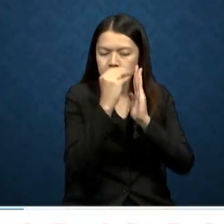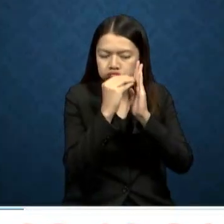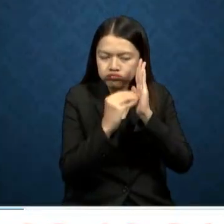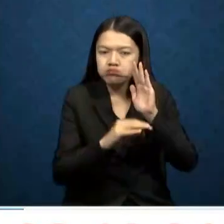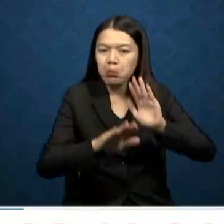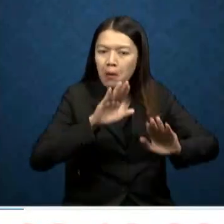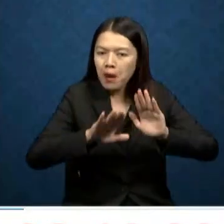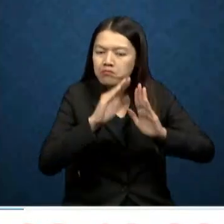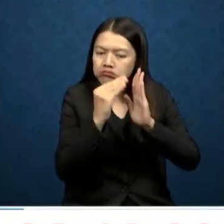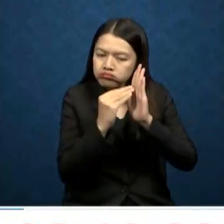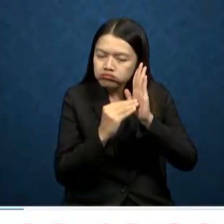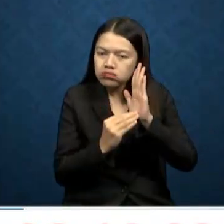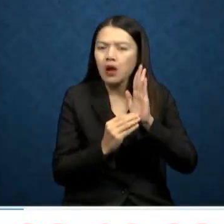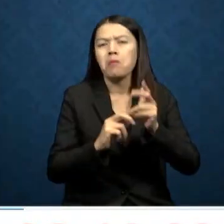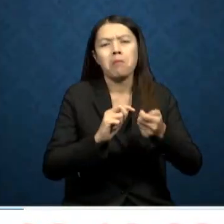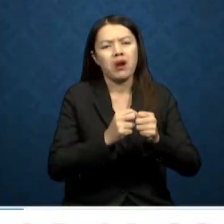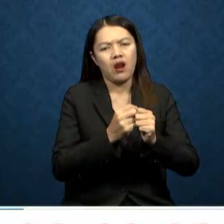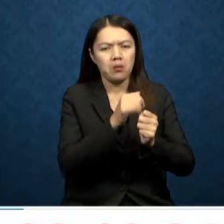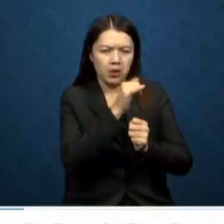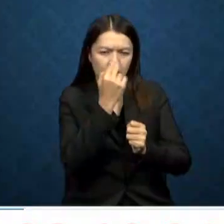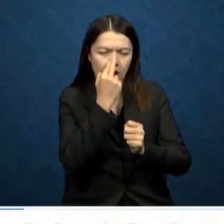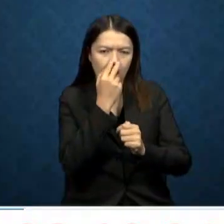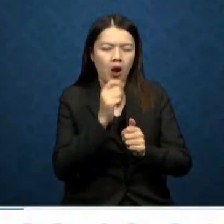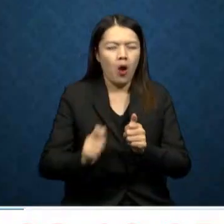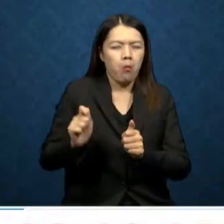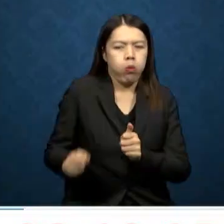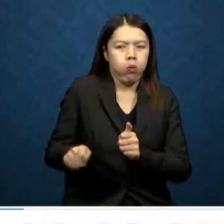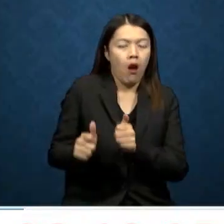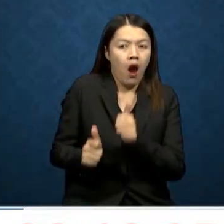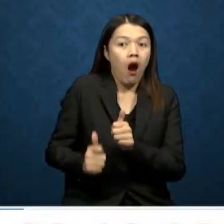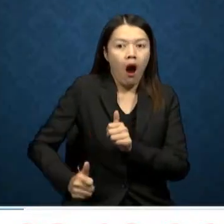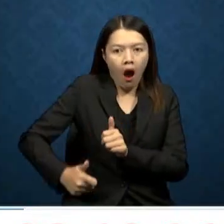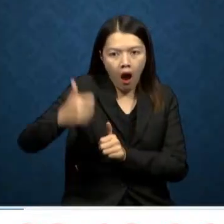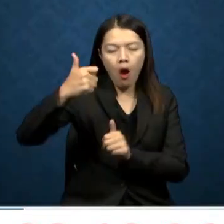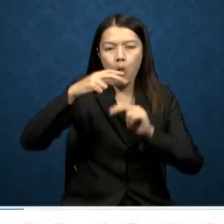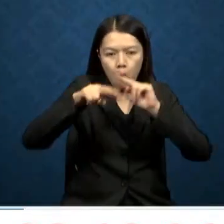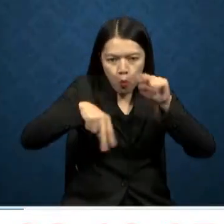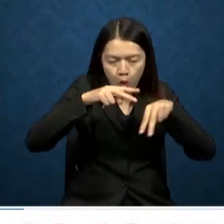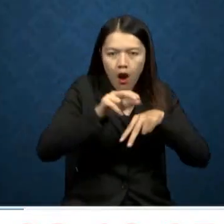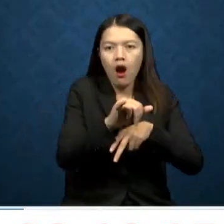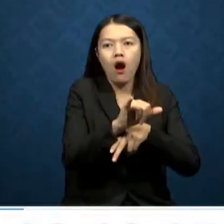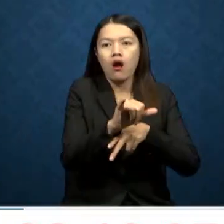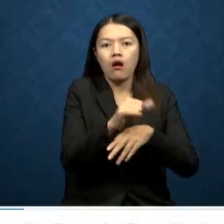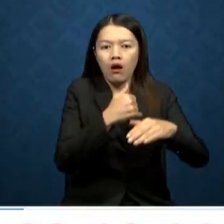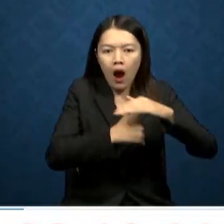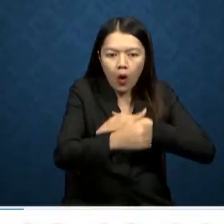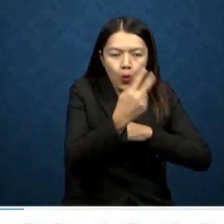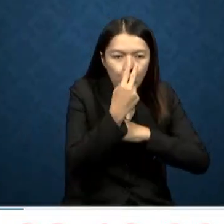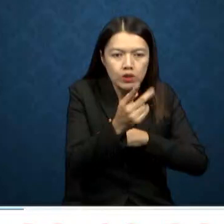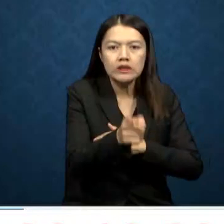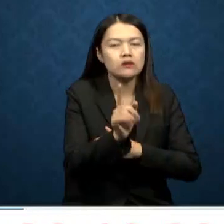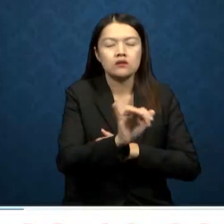ๆทำให้เกิดปัญหาเมื่อผู้ชนะการประมูลไม่ได้ตรวจสอบหรือหรือลงพื้นที่